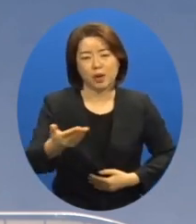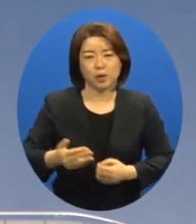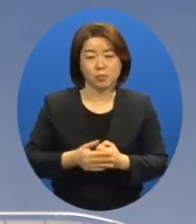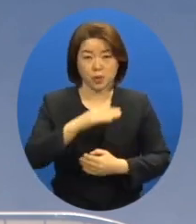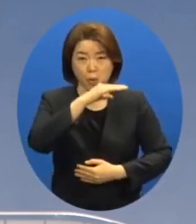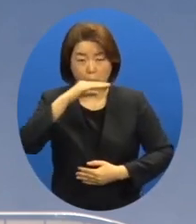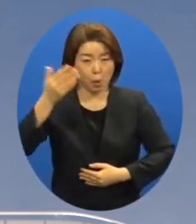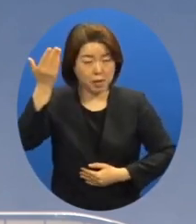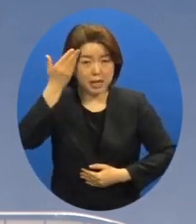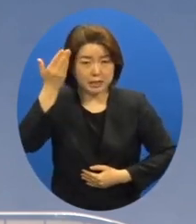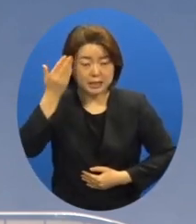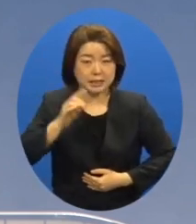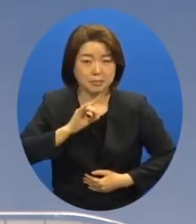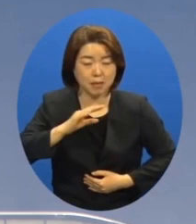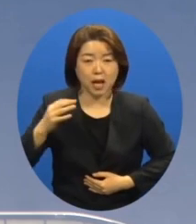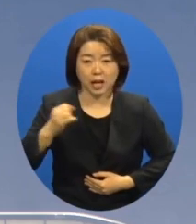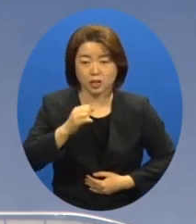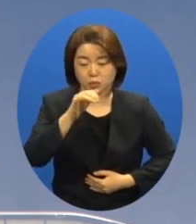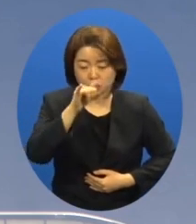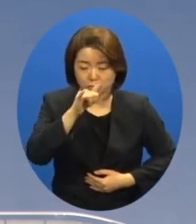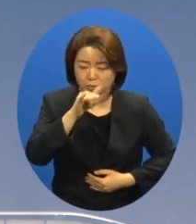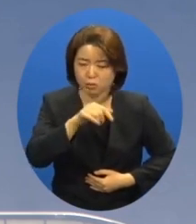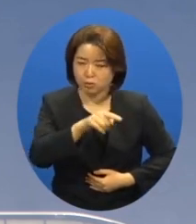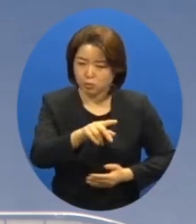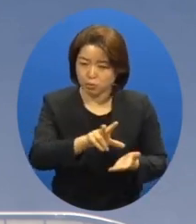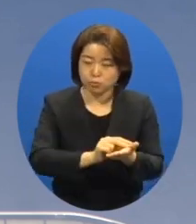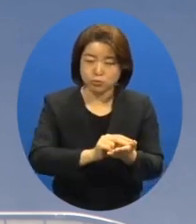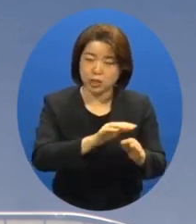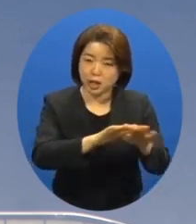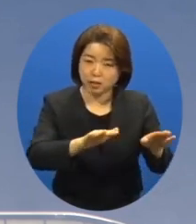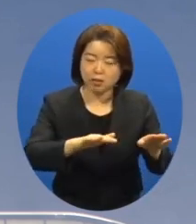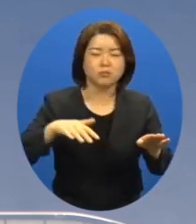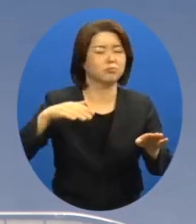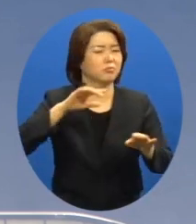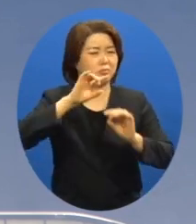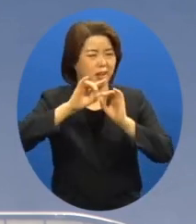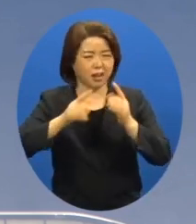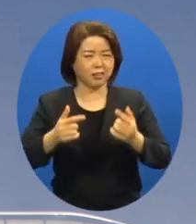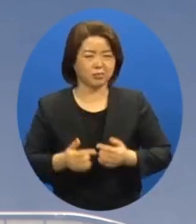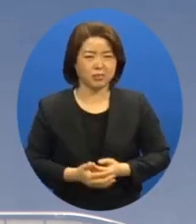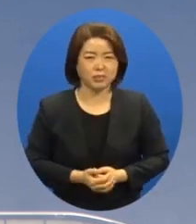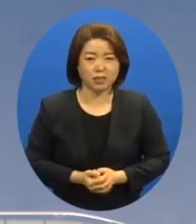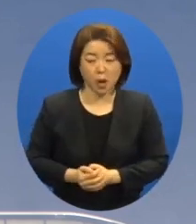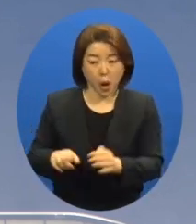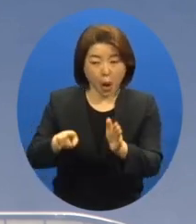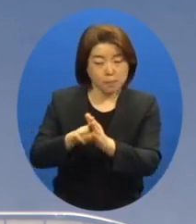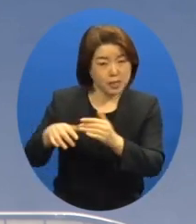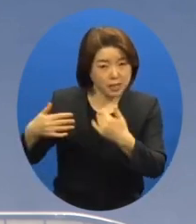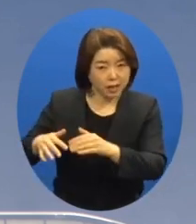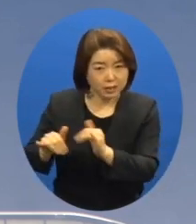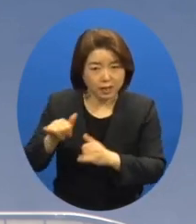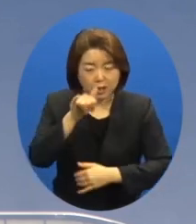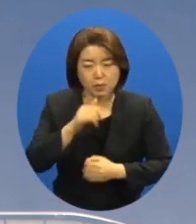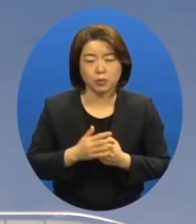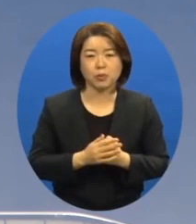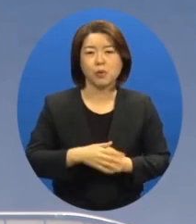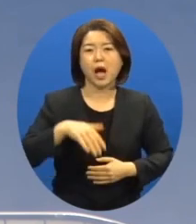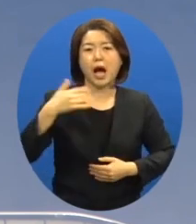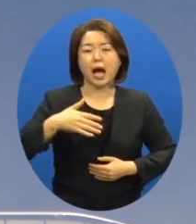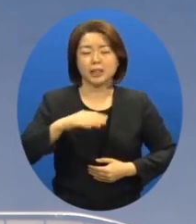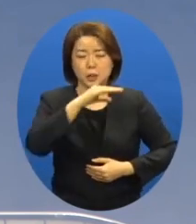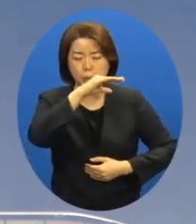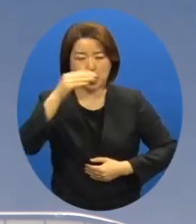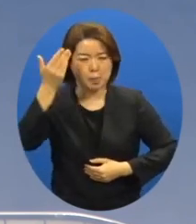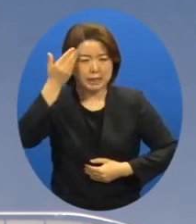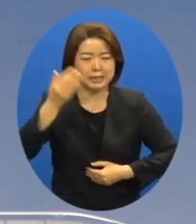올바른 지식만 있다고 문제가 해결되는 게 아니잖아요. 믿음이 약한 사람도 있고 또 아직까지